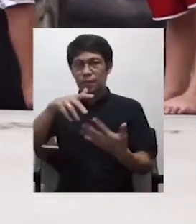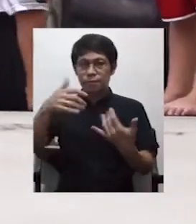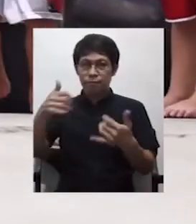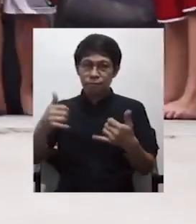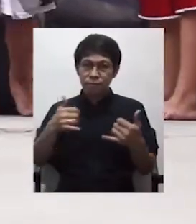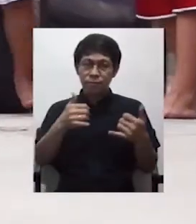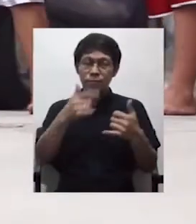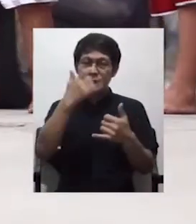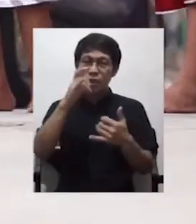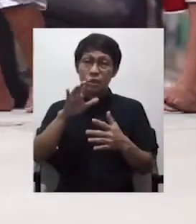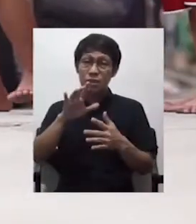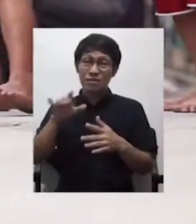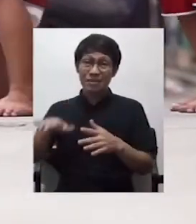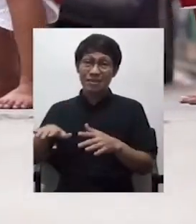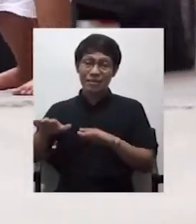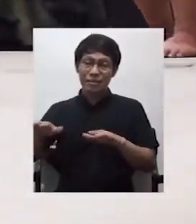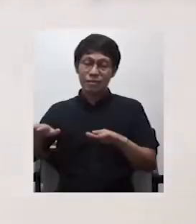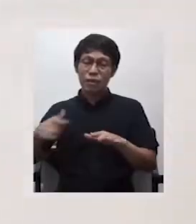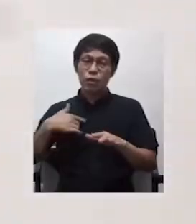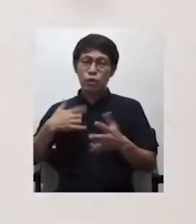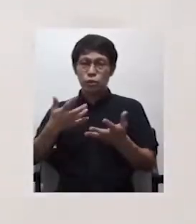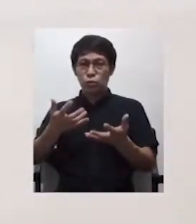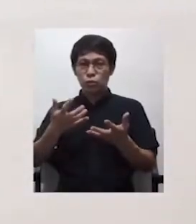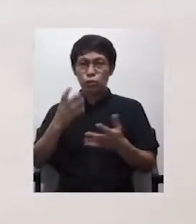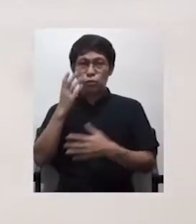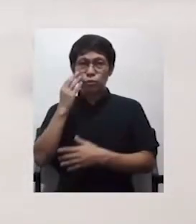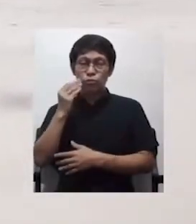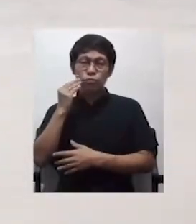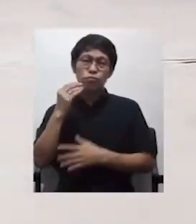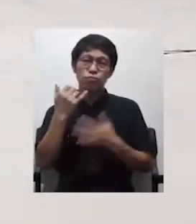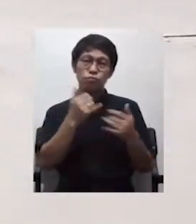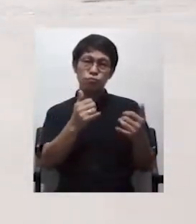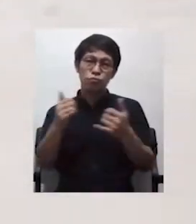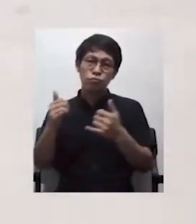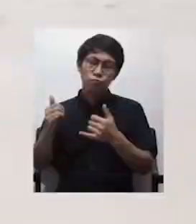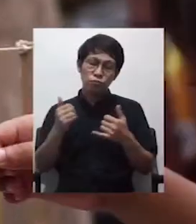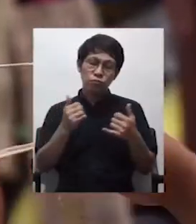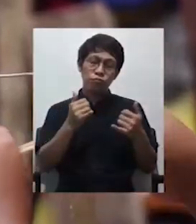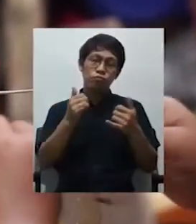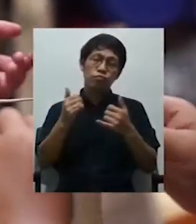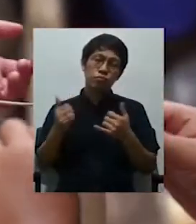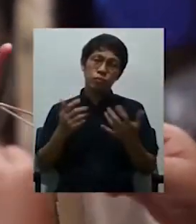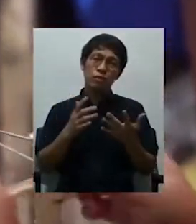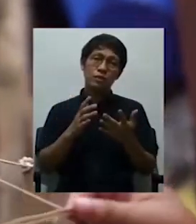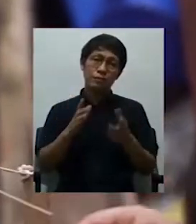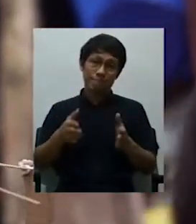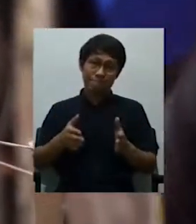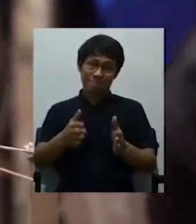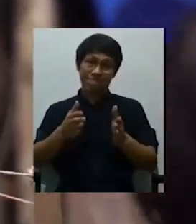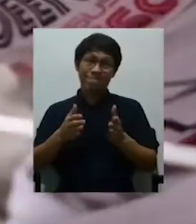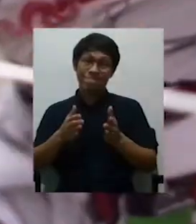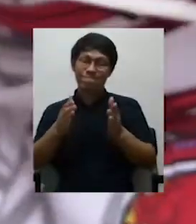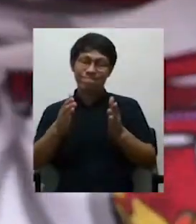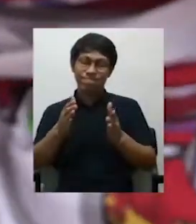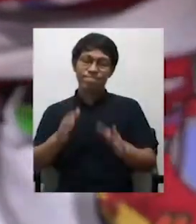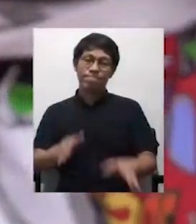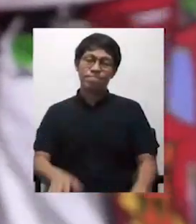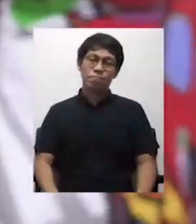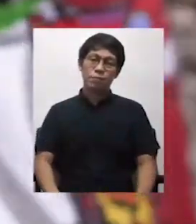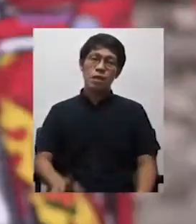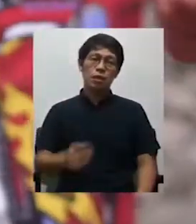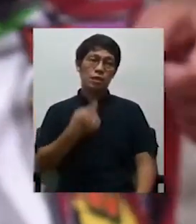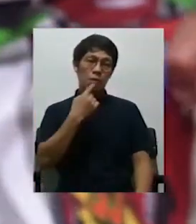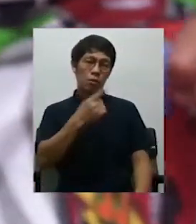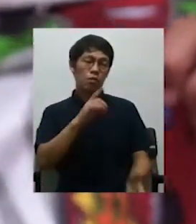nila maranasan yung mga larong hindi naman nila naranasan pa. Sabi ng doktor, okay lang naman daw